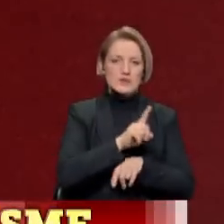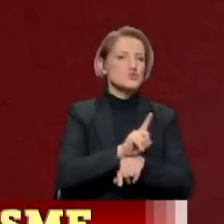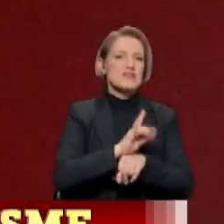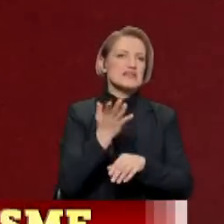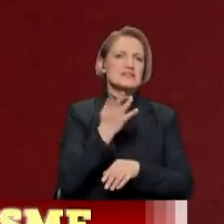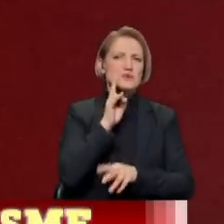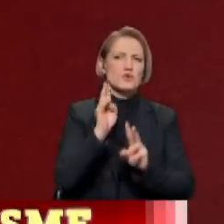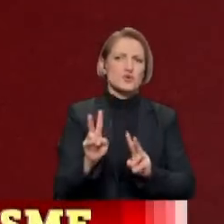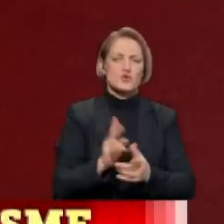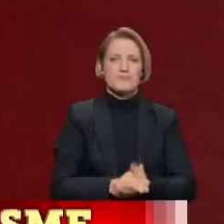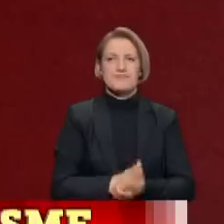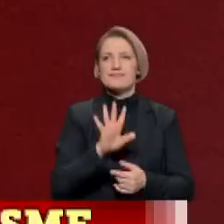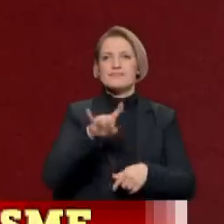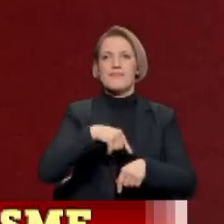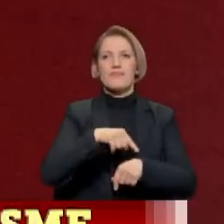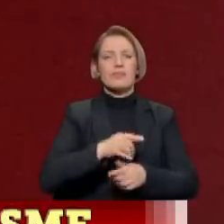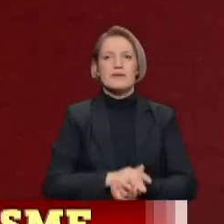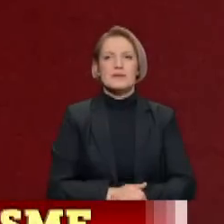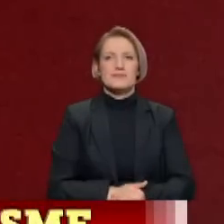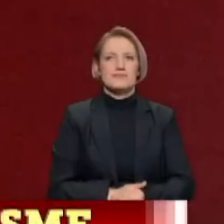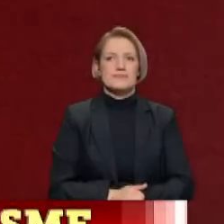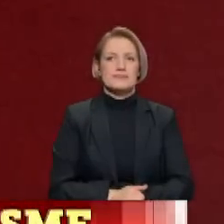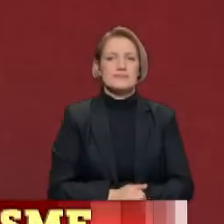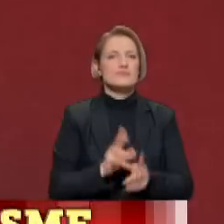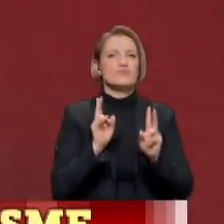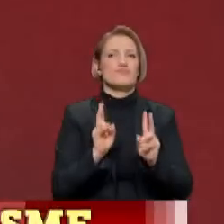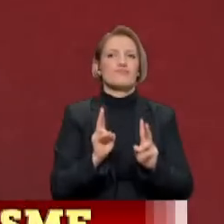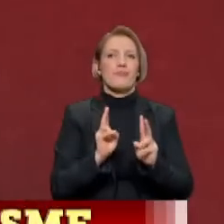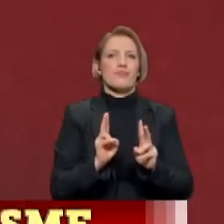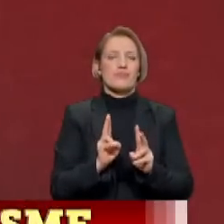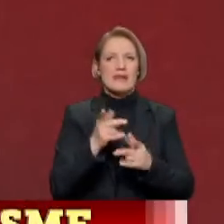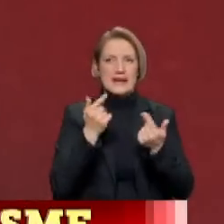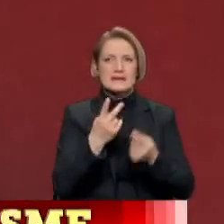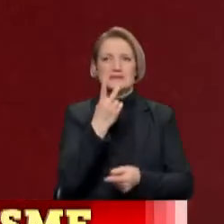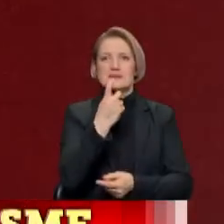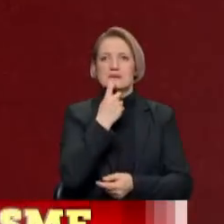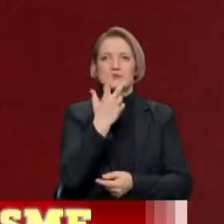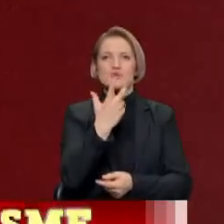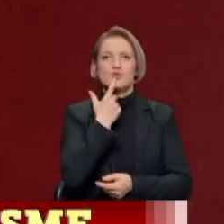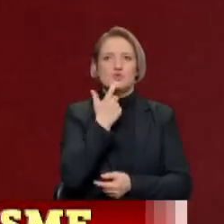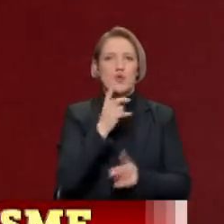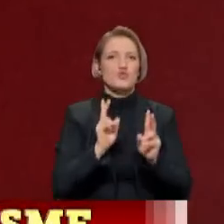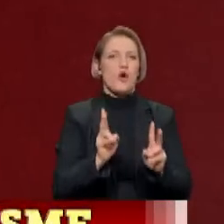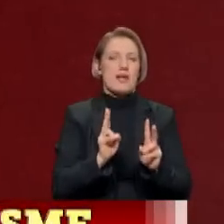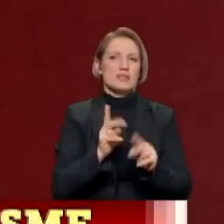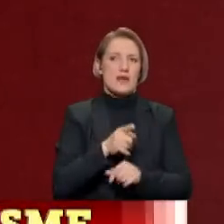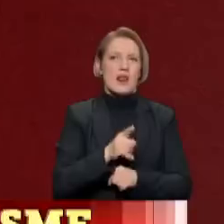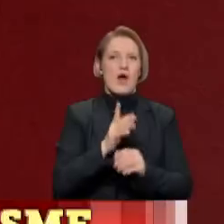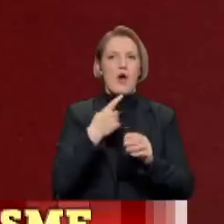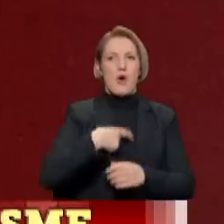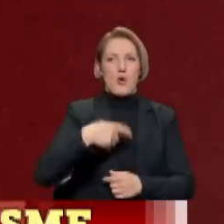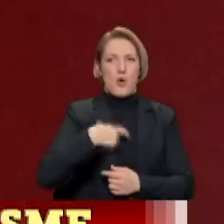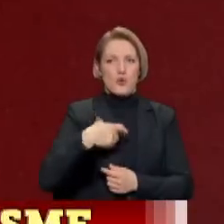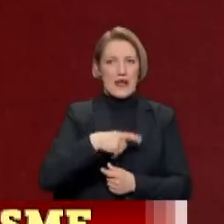nasıl gözlemliyorsunuz? Böyle ne kadar sürer? Yani normalde ne kadar sürer? Normalde en az 2 yıl 3 yıl sürer. Normalde. Ha özel